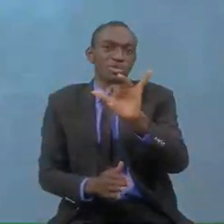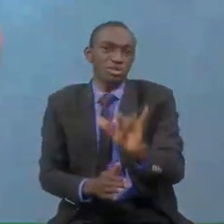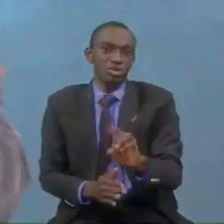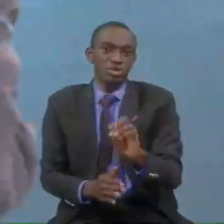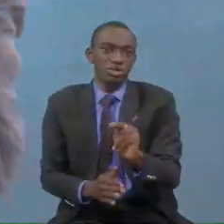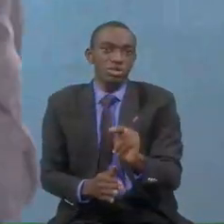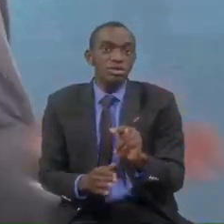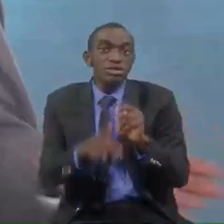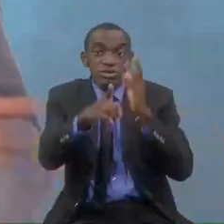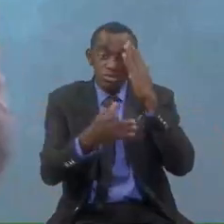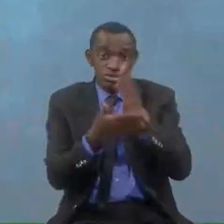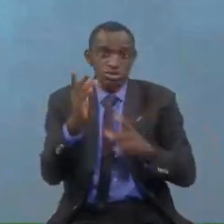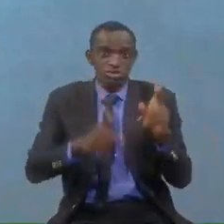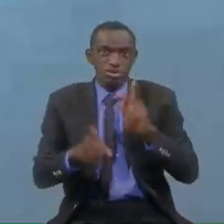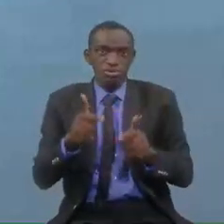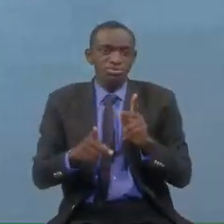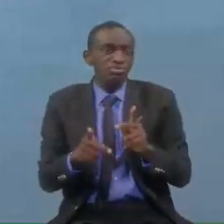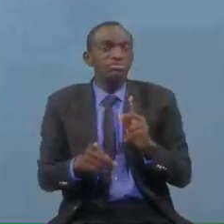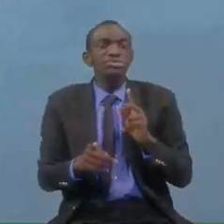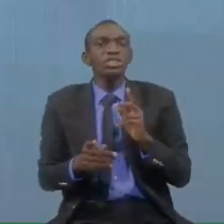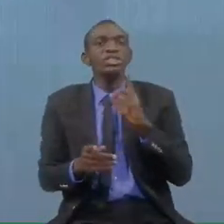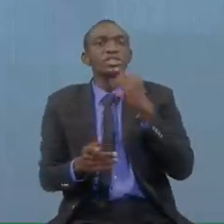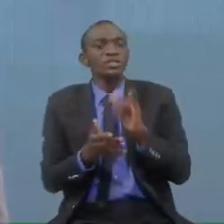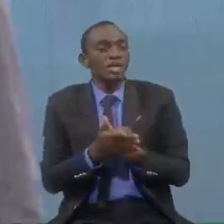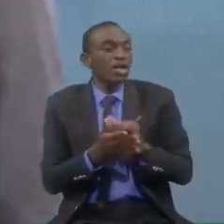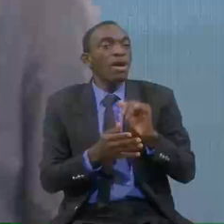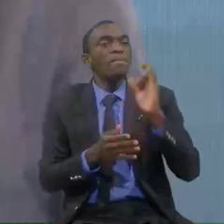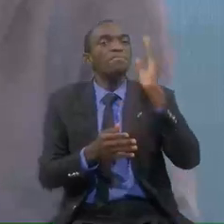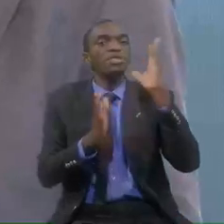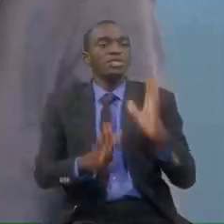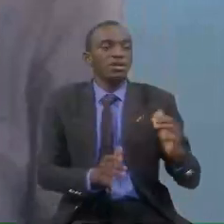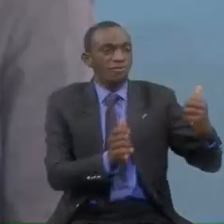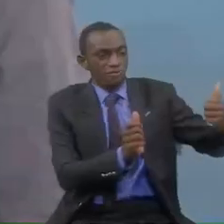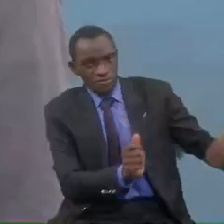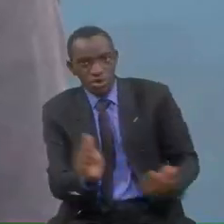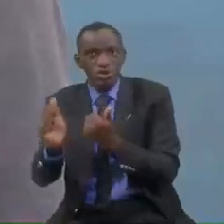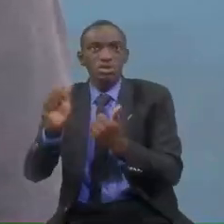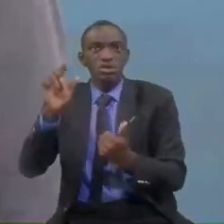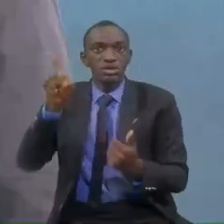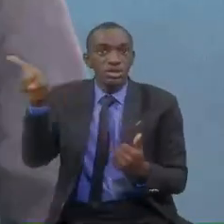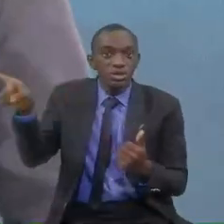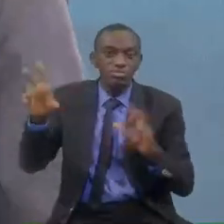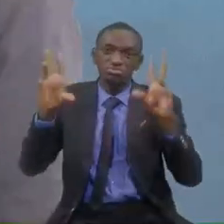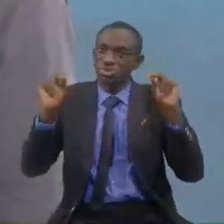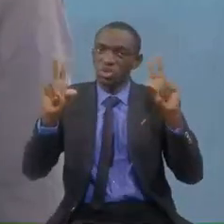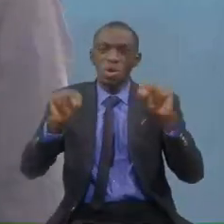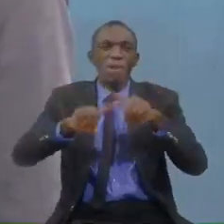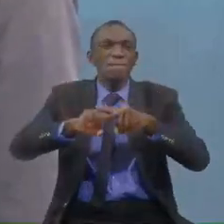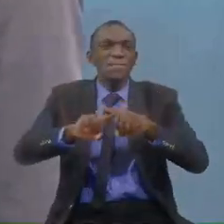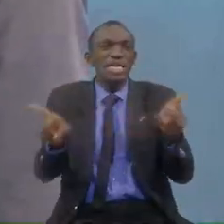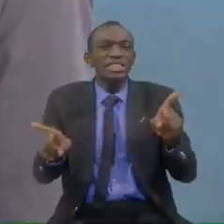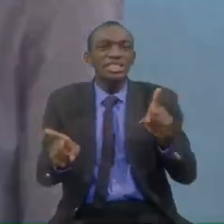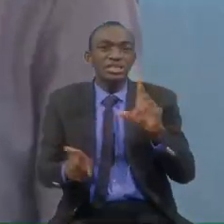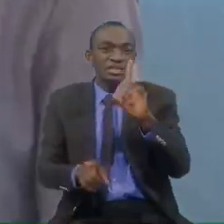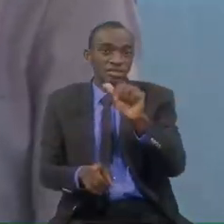lui. Les prédicateurs n'ont pas quitté Juda pour rester avec Daniel à Babylone, mais le Saint-Esprit,